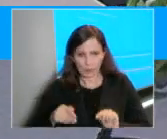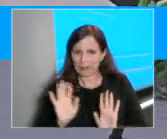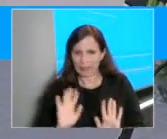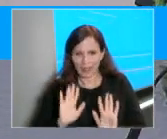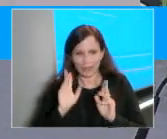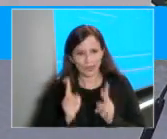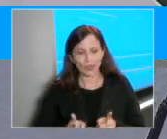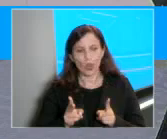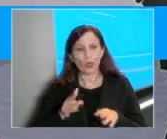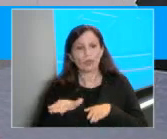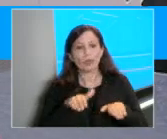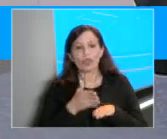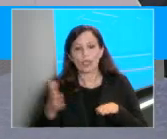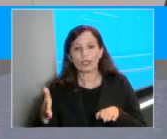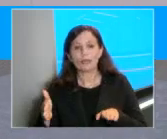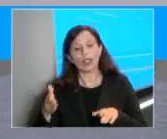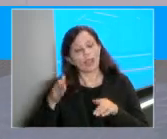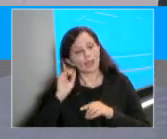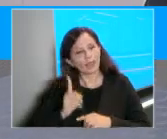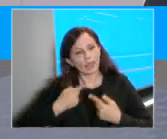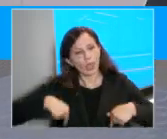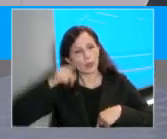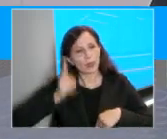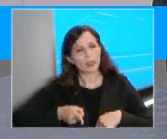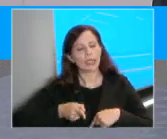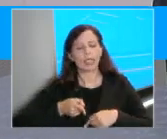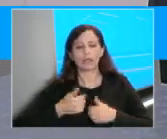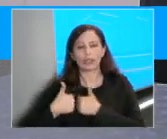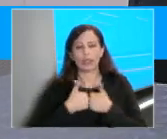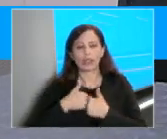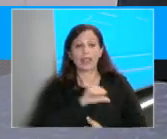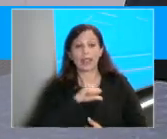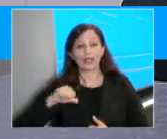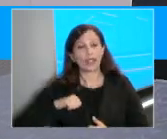ממשלת ימין בלי שאנחנו נרוץ לבד, וגם אנחנו נעבור, וגם